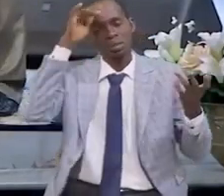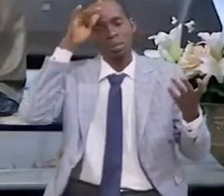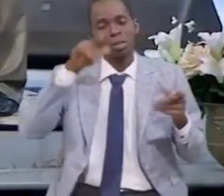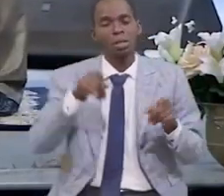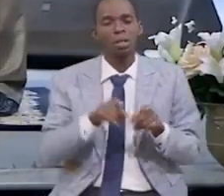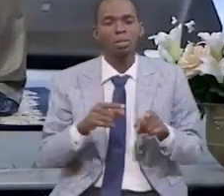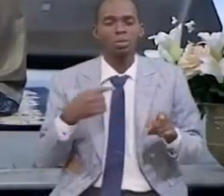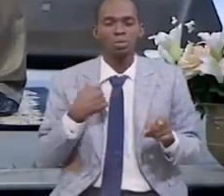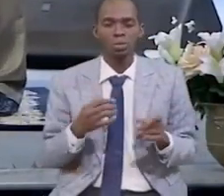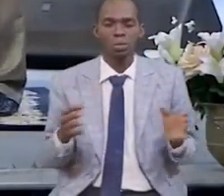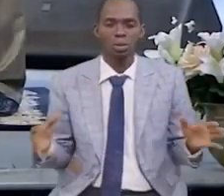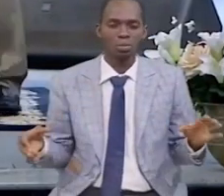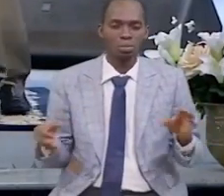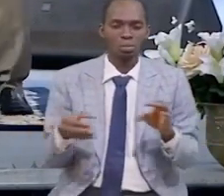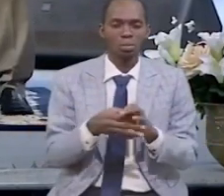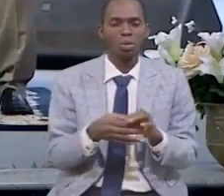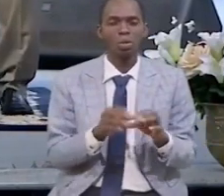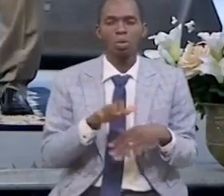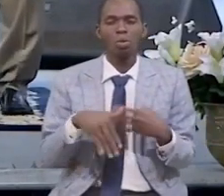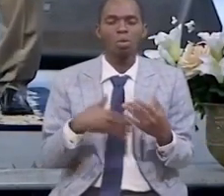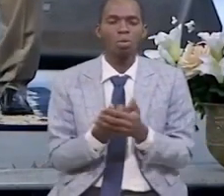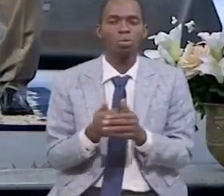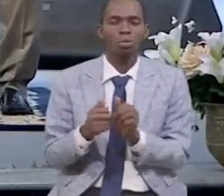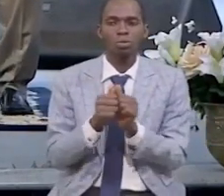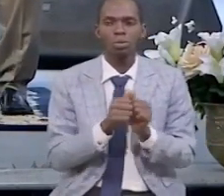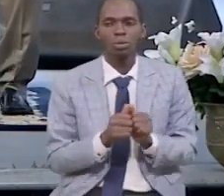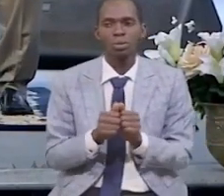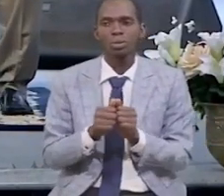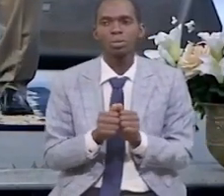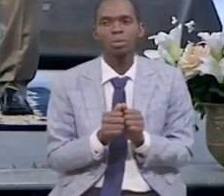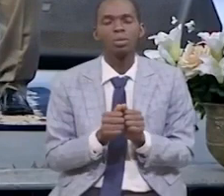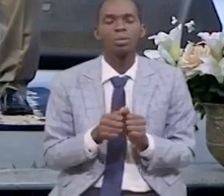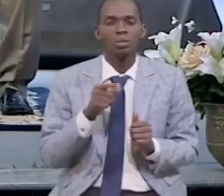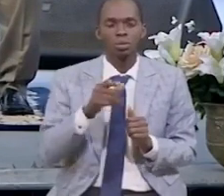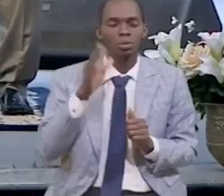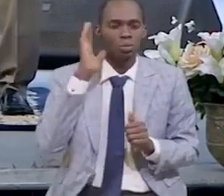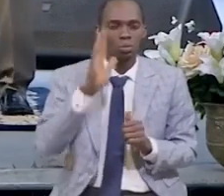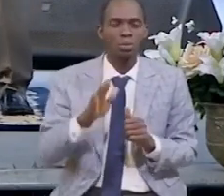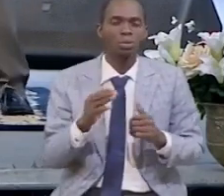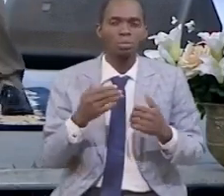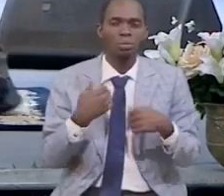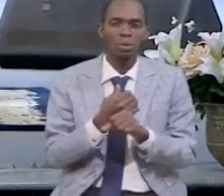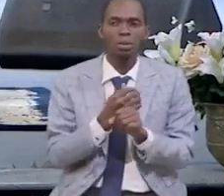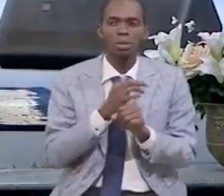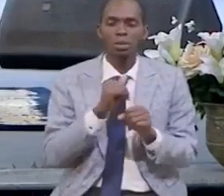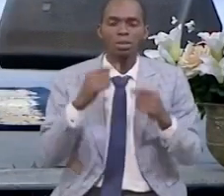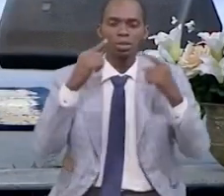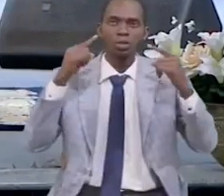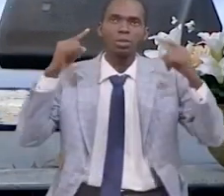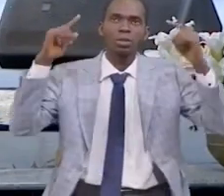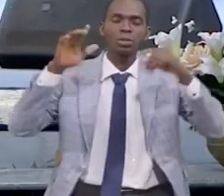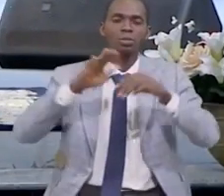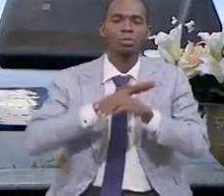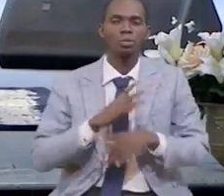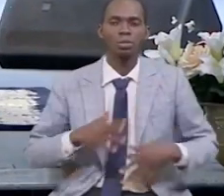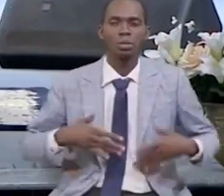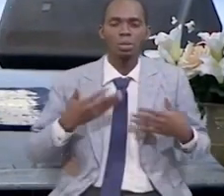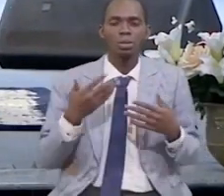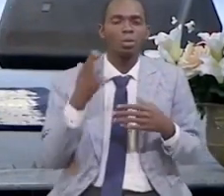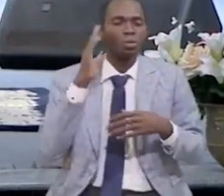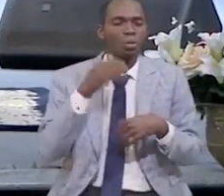together. మనం వీటన్నిటిని కూడా సంకలనం చేస్తే make a successful life will make a